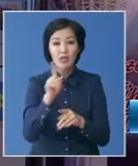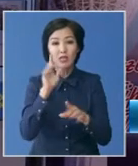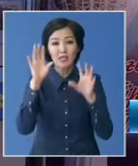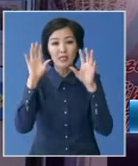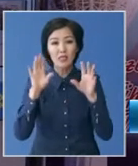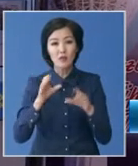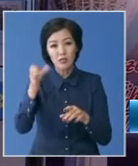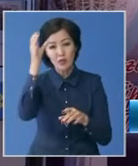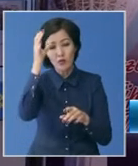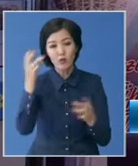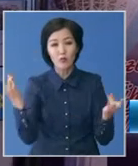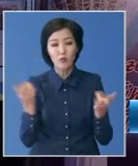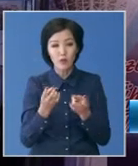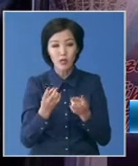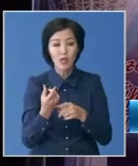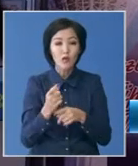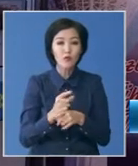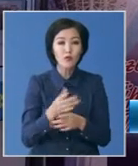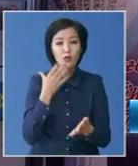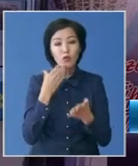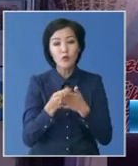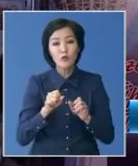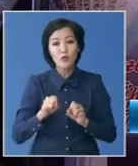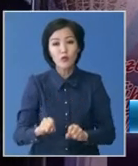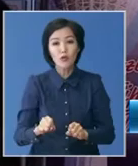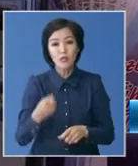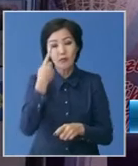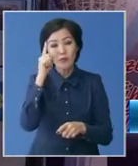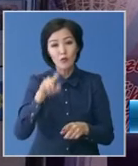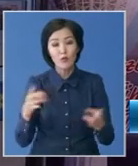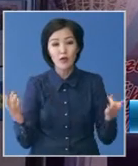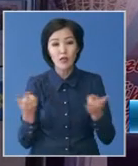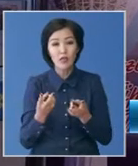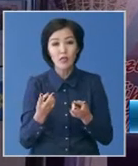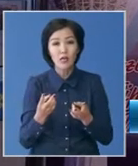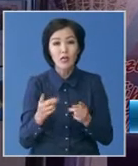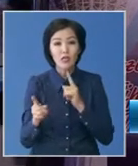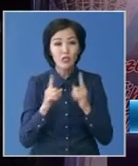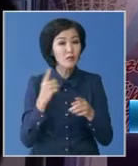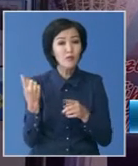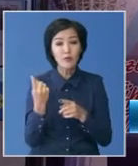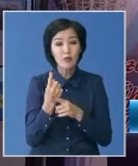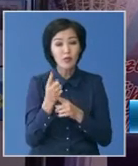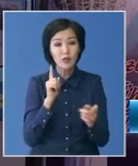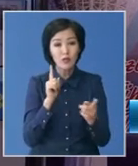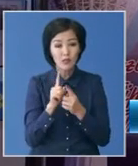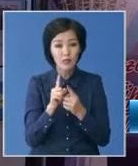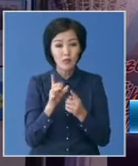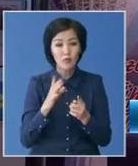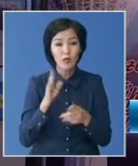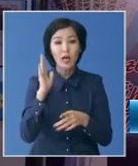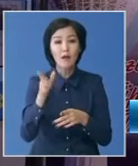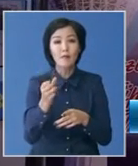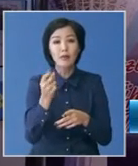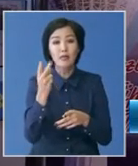жағынан сауатты болуы керек. Сондықтан өз құқықтарын барынша білу міндет. Мұндай жиын бірінші рет ұйымдастырылған. Енді алдағы уақытта